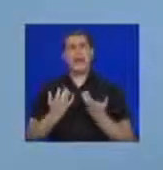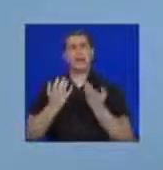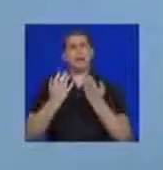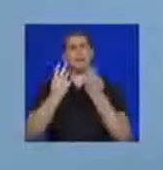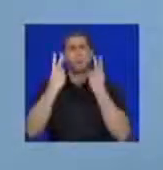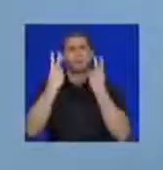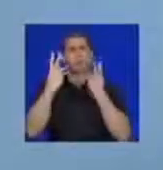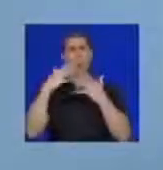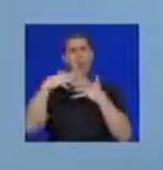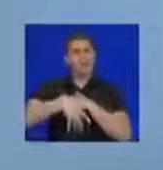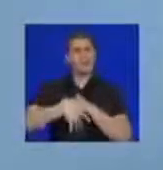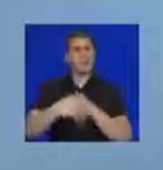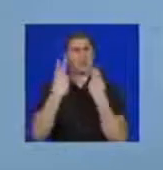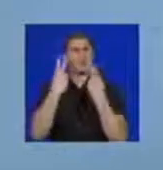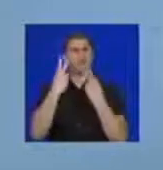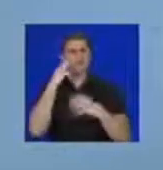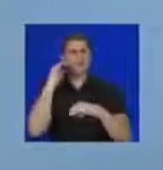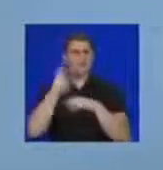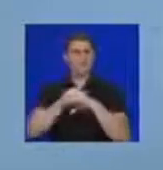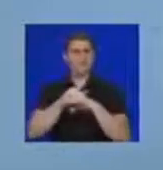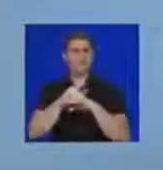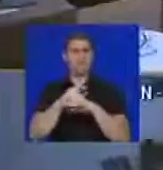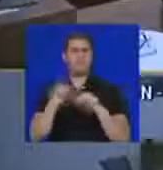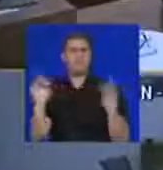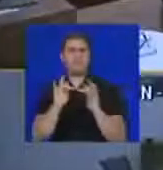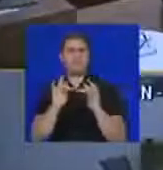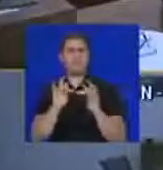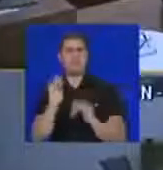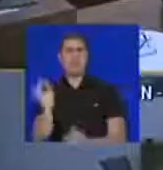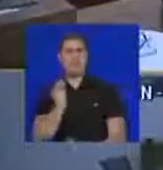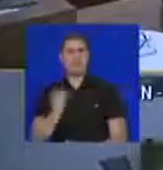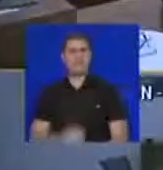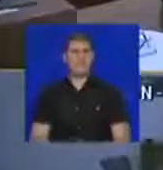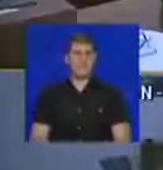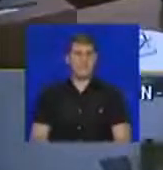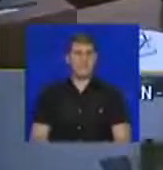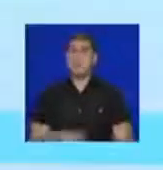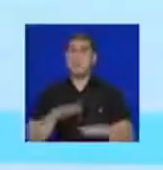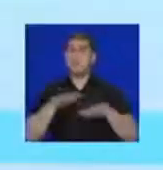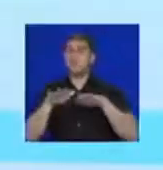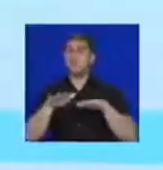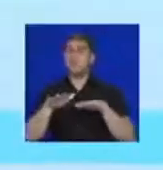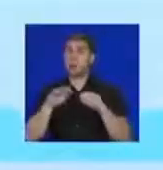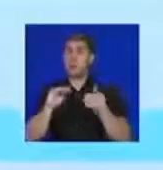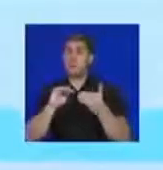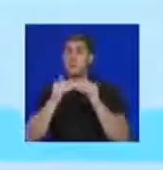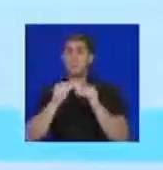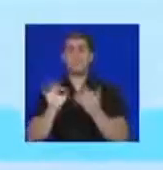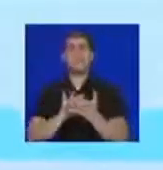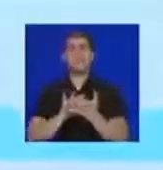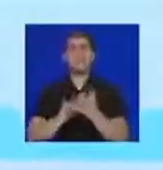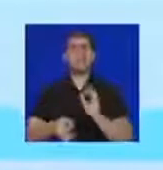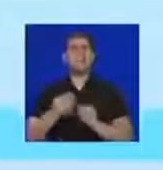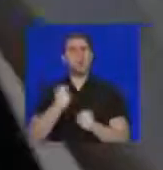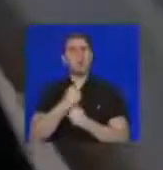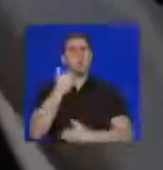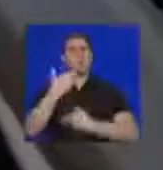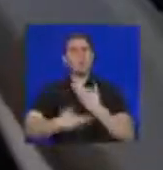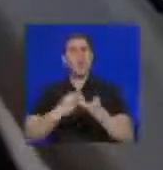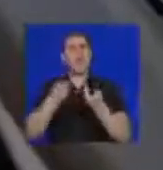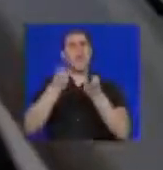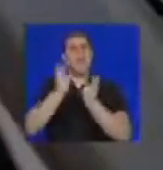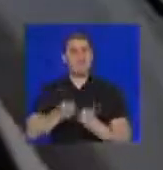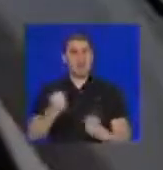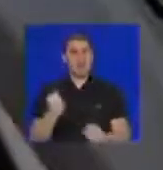מאוד אפקטיבי לאיתור האויב, לאיתור הנגיף. הממשלה בתיאום משרד המשפטים מובילה מהלך שבמסגרתו אפשר יהיה